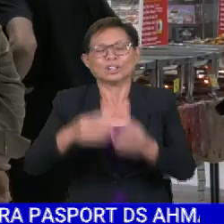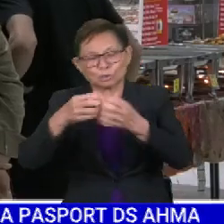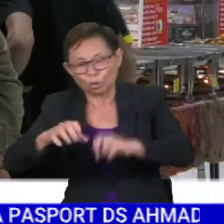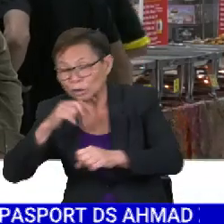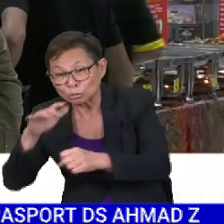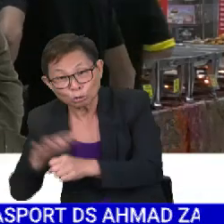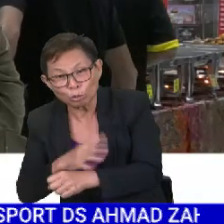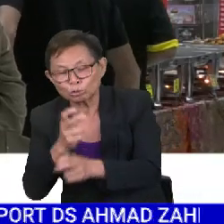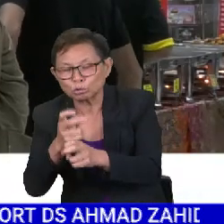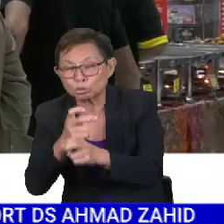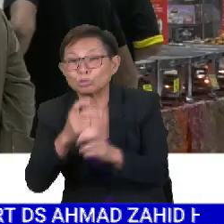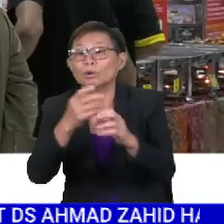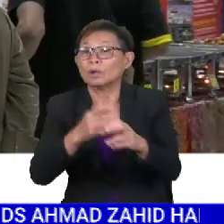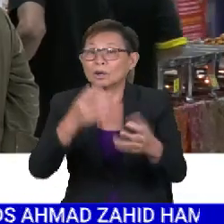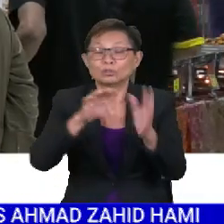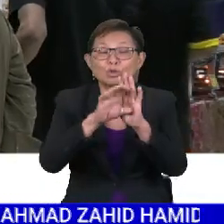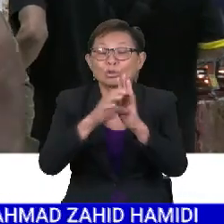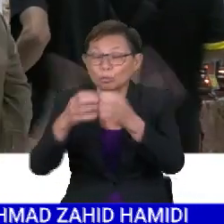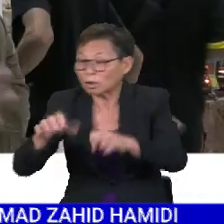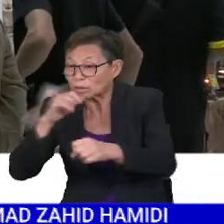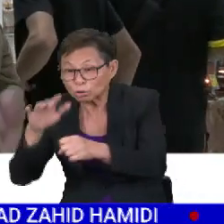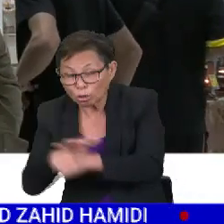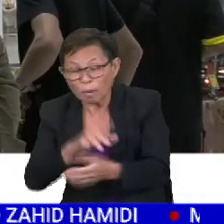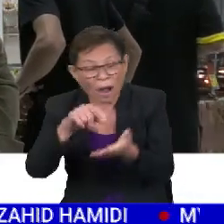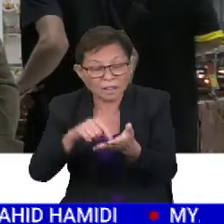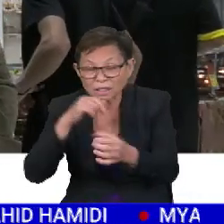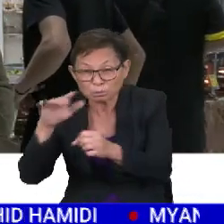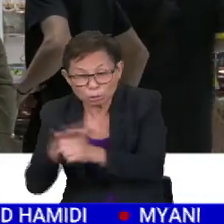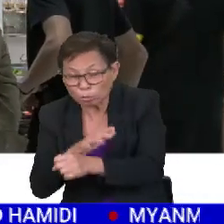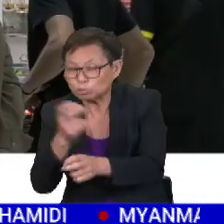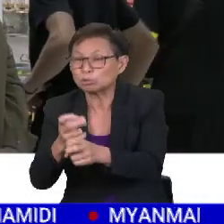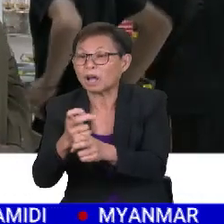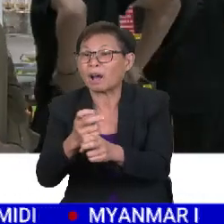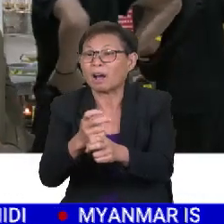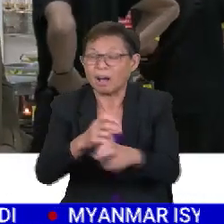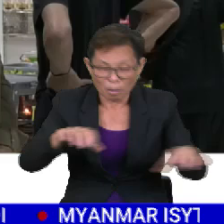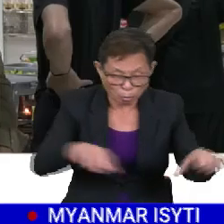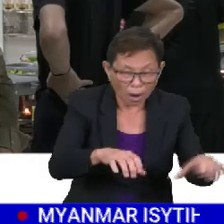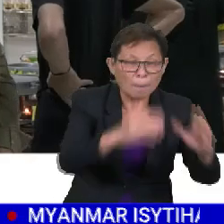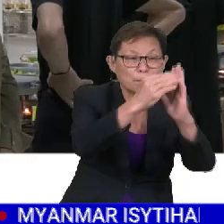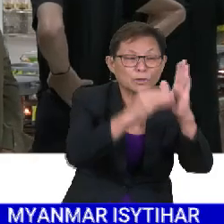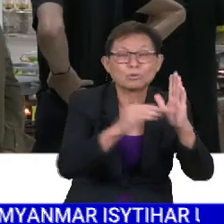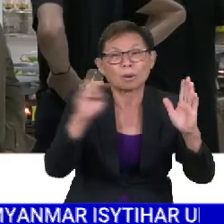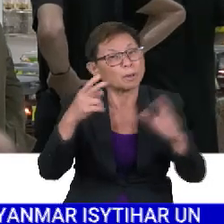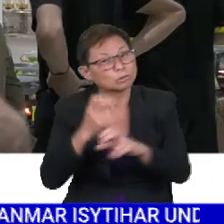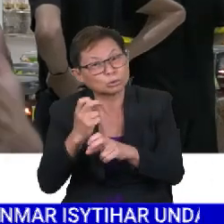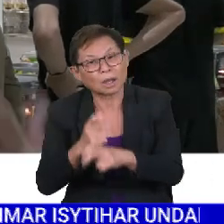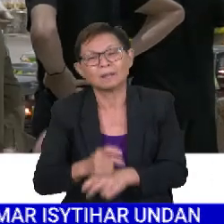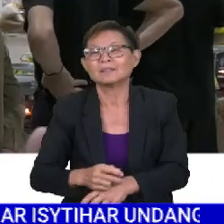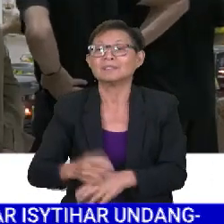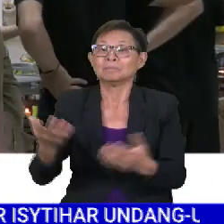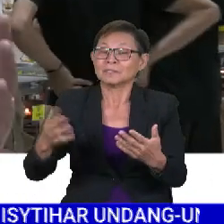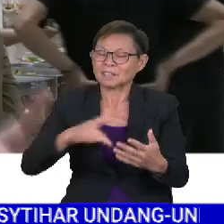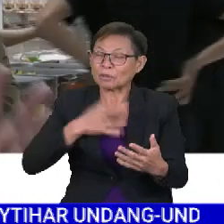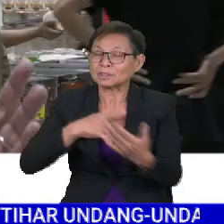tak cukup, susahlah kita nak buat Menu Rahmah juga kan. Kalau ayam tak cukup bekalan, susah juga. Jadi saya rasa inisiatif